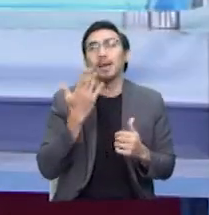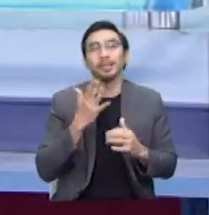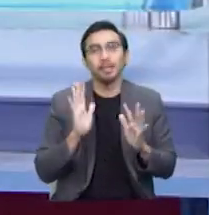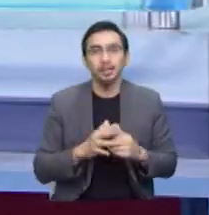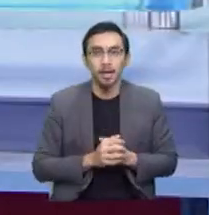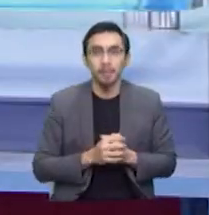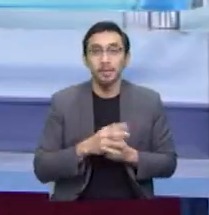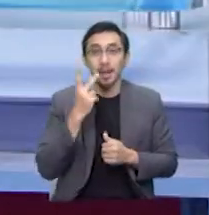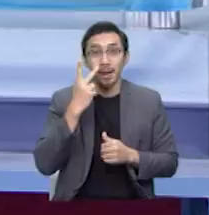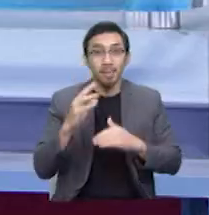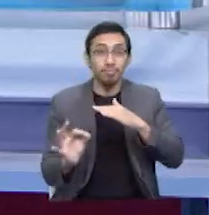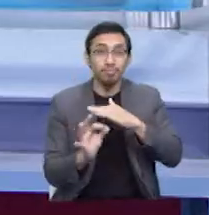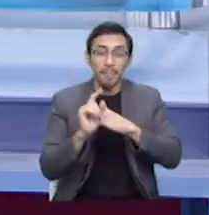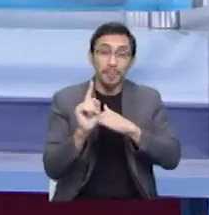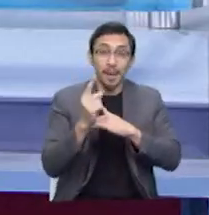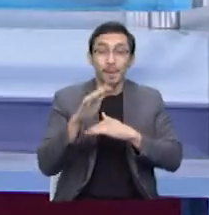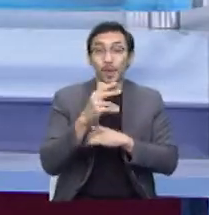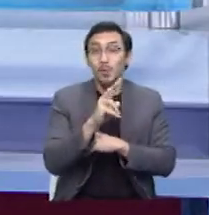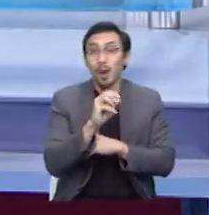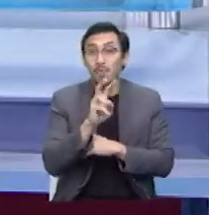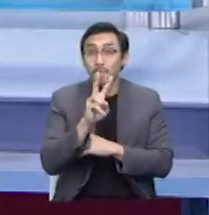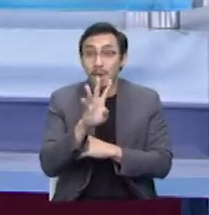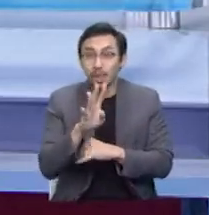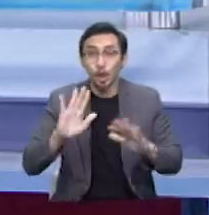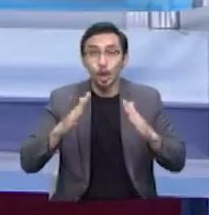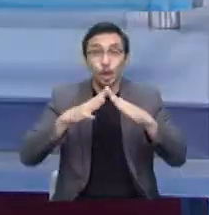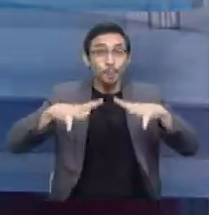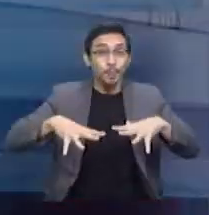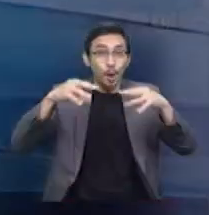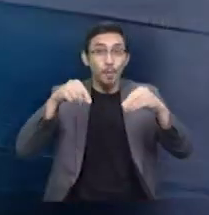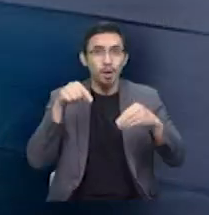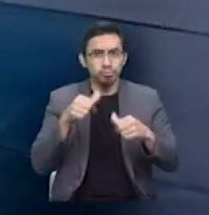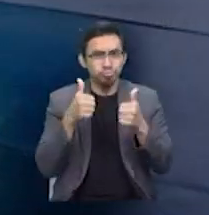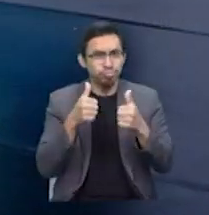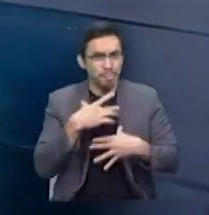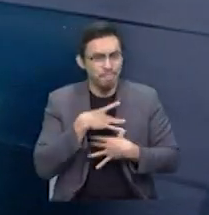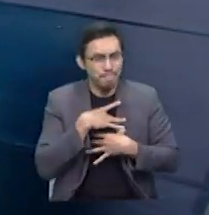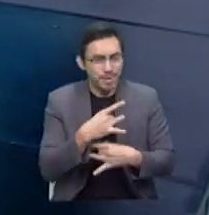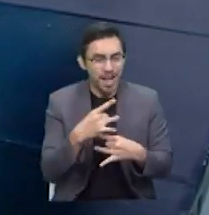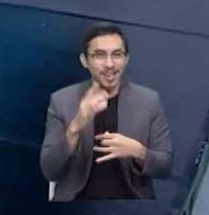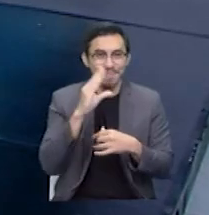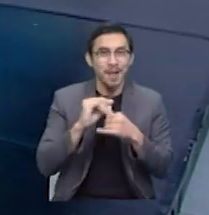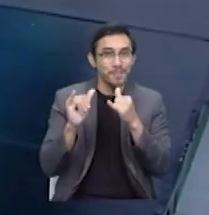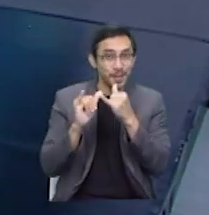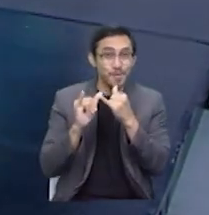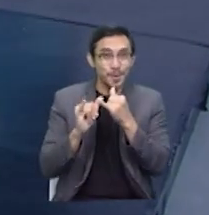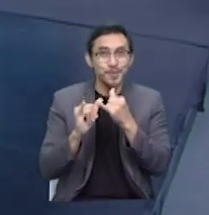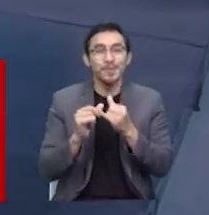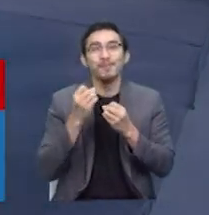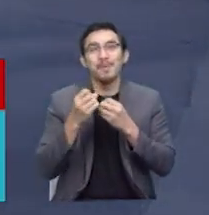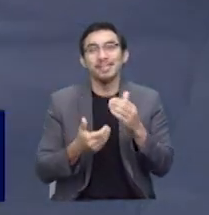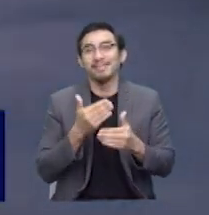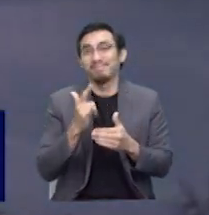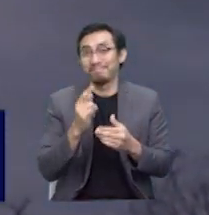Melihat matahari terbit pertama di tahun 2024 di kawasan Gunung Bromo menjadi pilihan yang sangat menarik untuk merayakan tahun